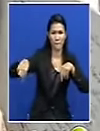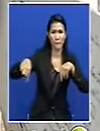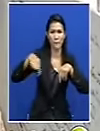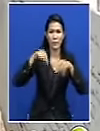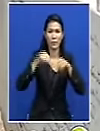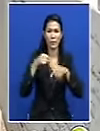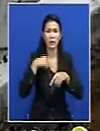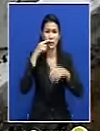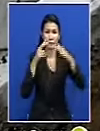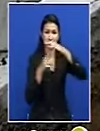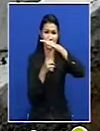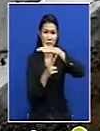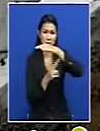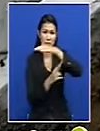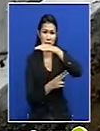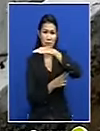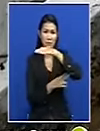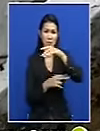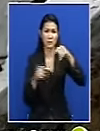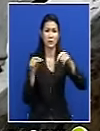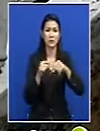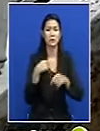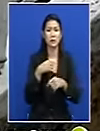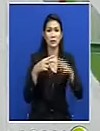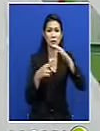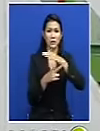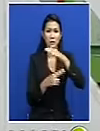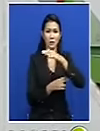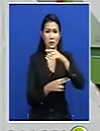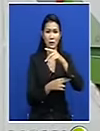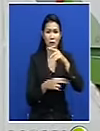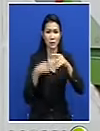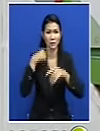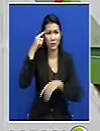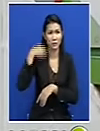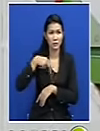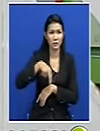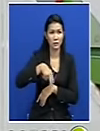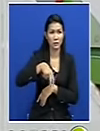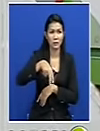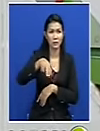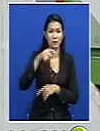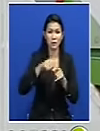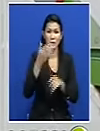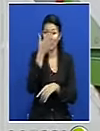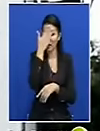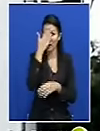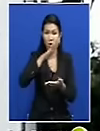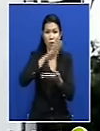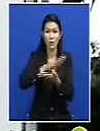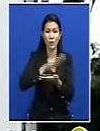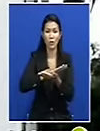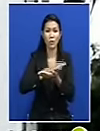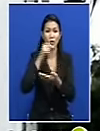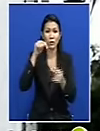ไว้บนสะพานลอยนะฮะที่บริเวณสะพานข้ามทางหน้าโรงเรียนเมือง